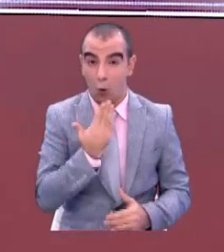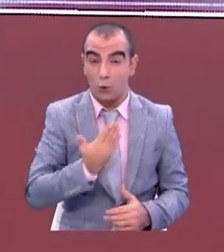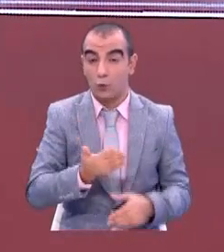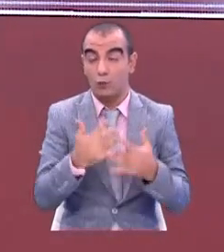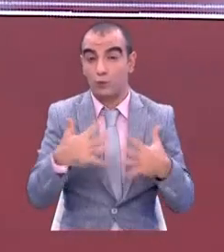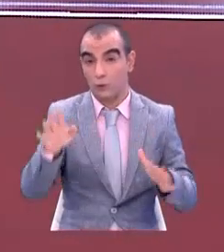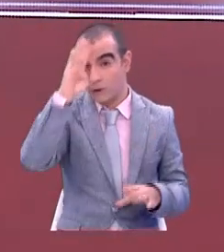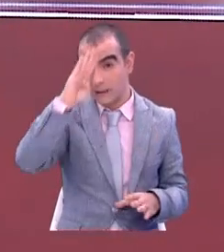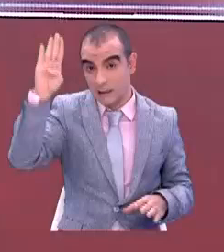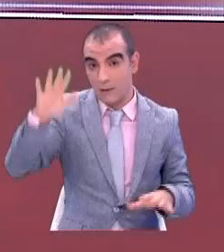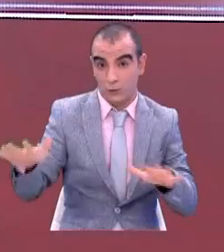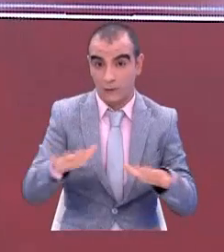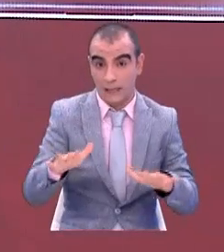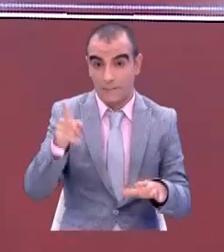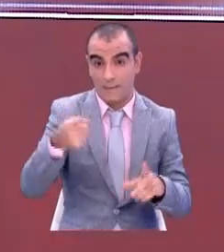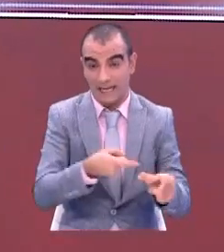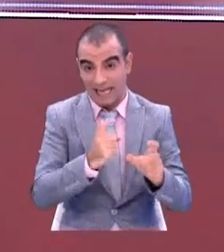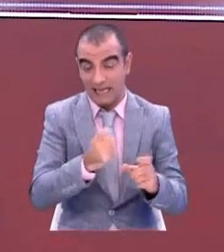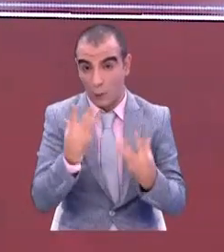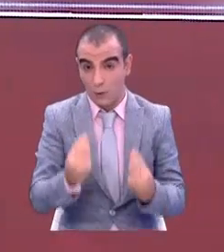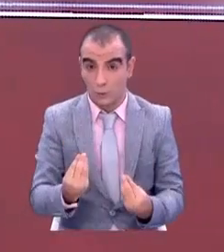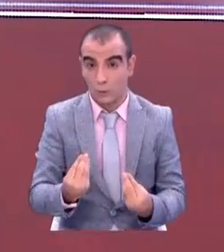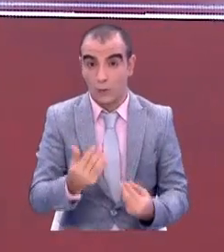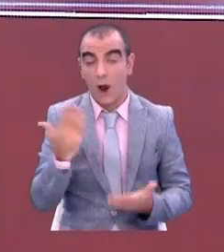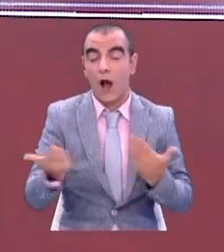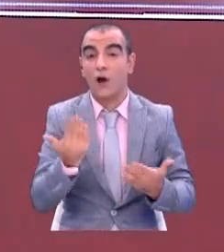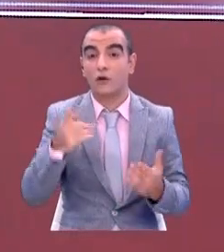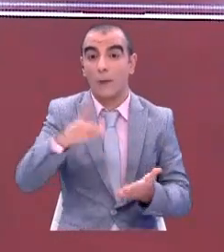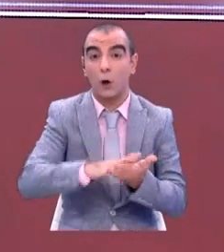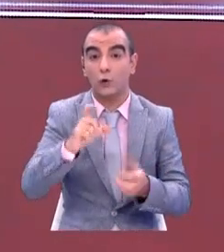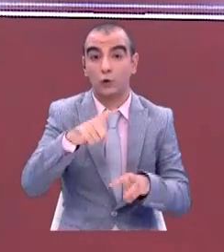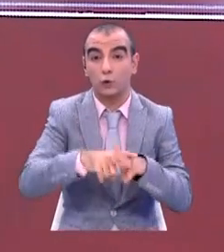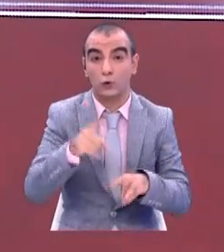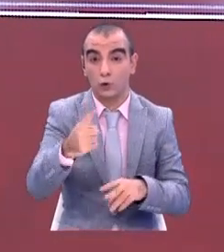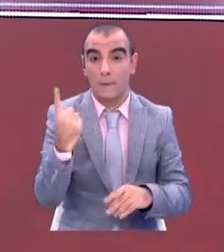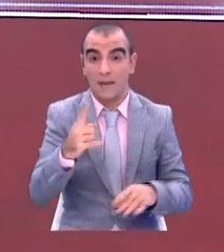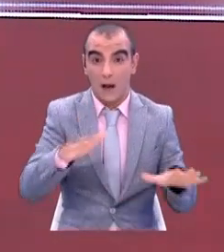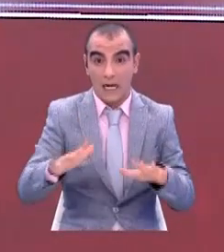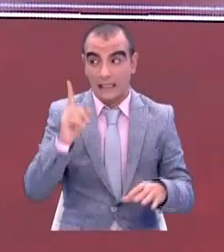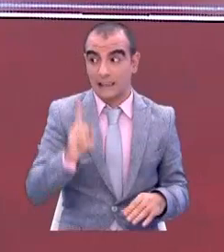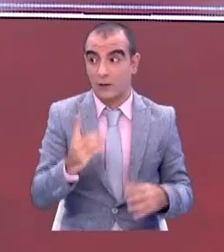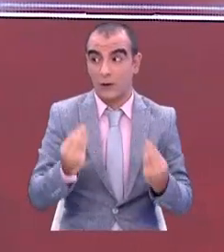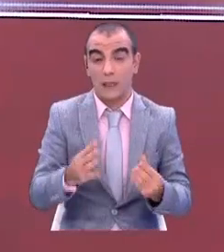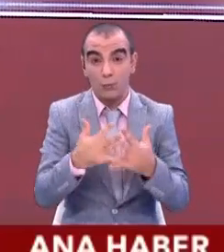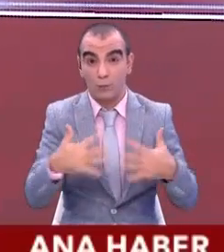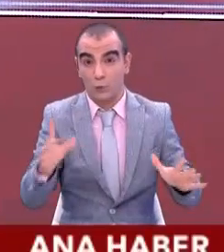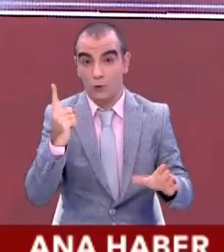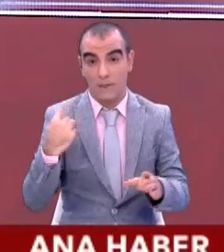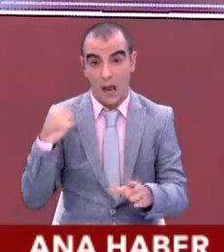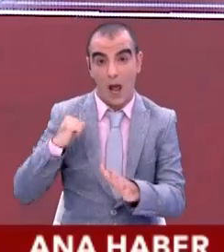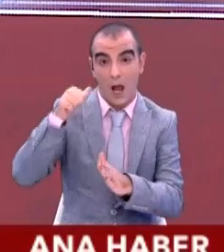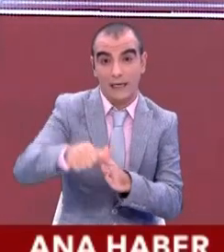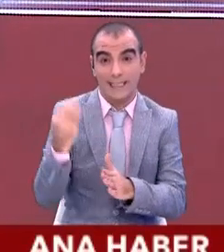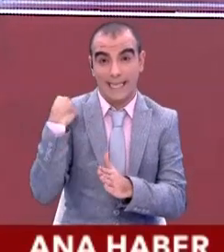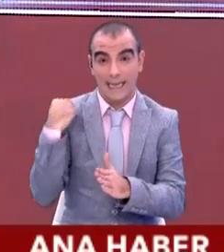İstanbul depremini tetikler mi acaba Düzce'de Öncü bir deprem mi daha büyüğü arkadan peşi sıra